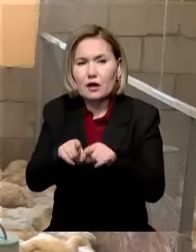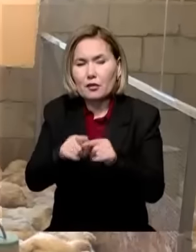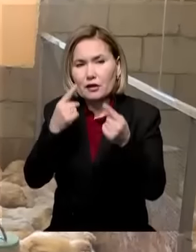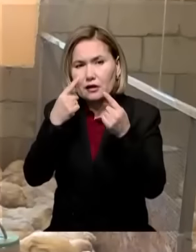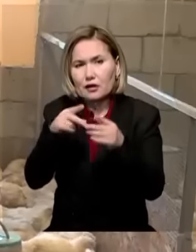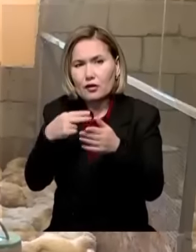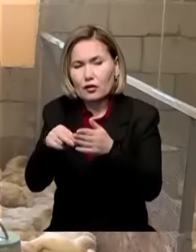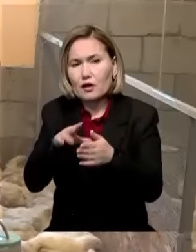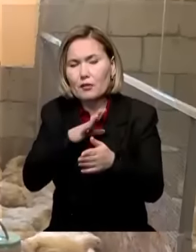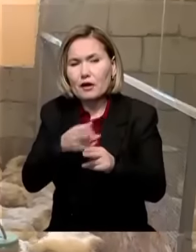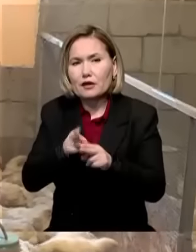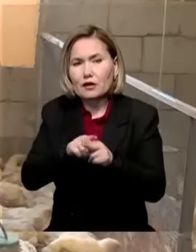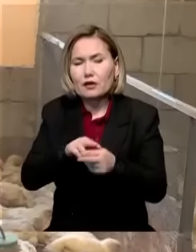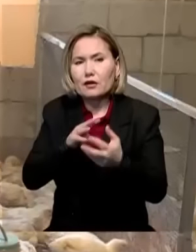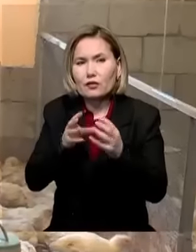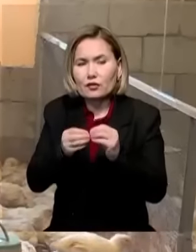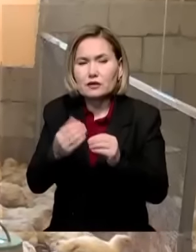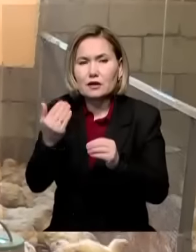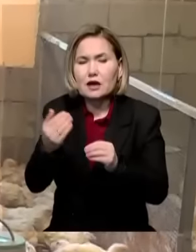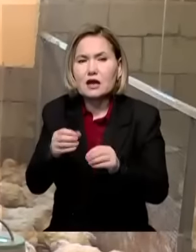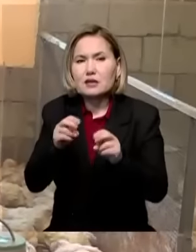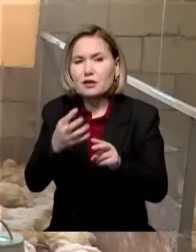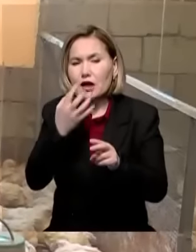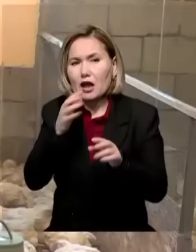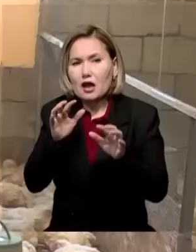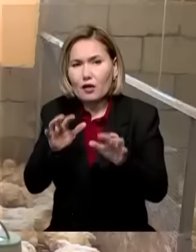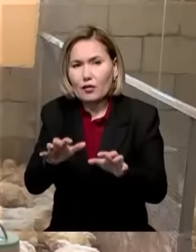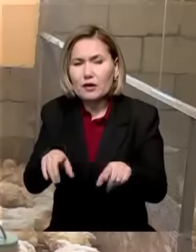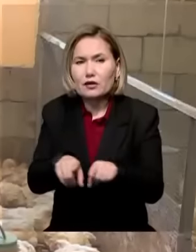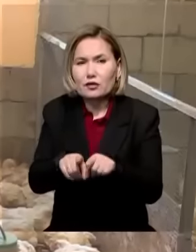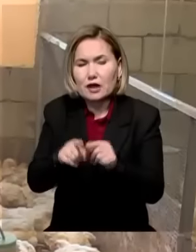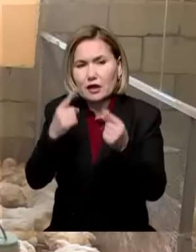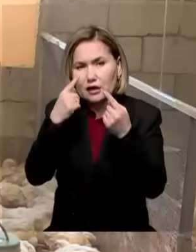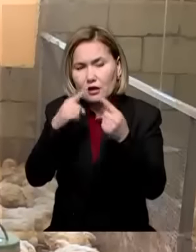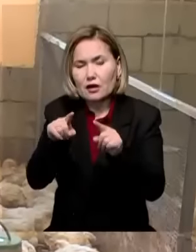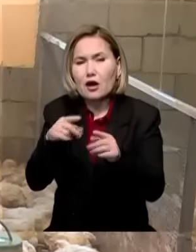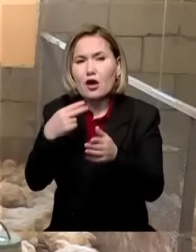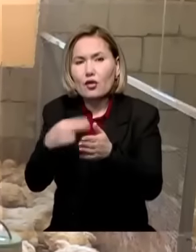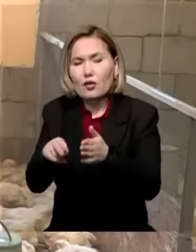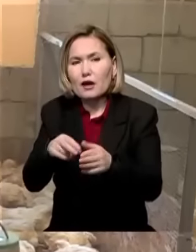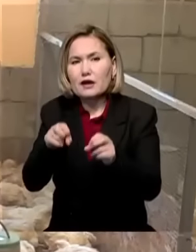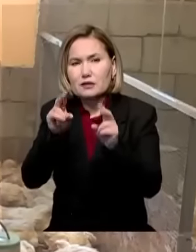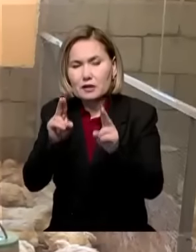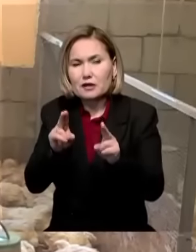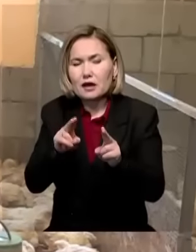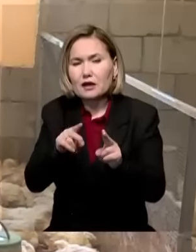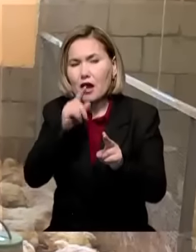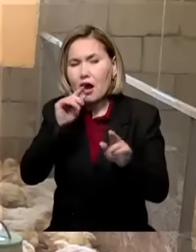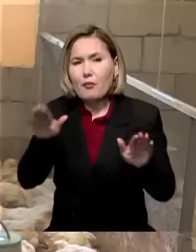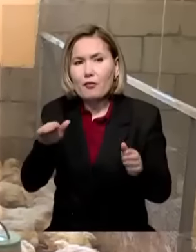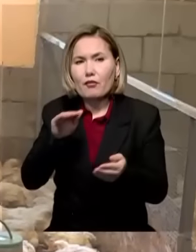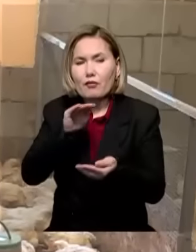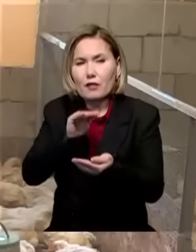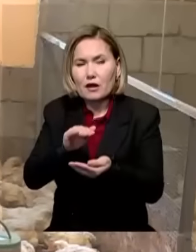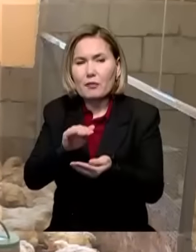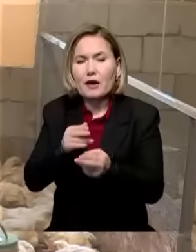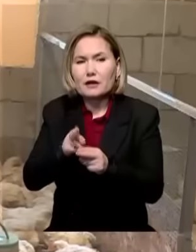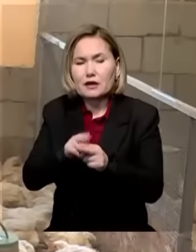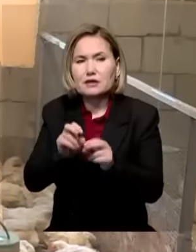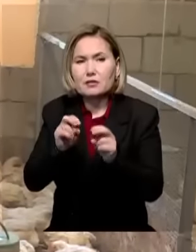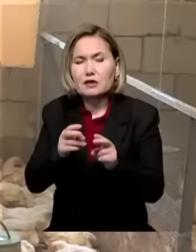инкубатор, 1400 жұмыртқалық, жаңағы балапан бағатын арнайы брудерлар, қораптар, жаңағы